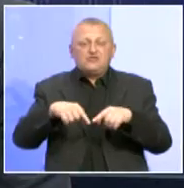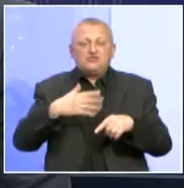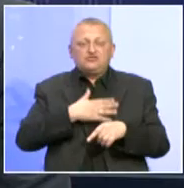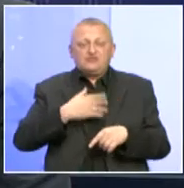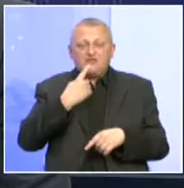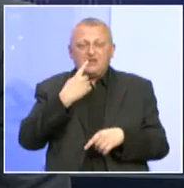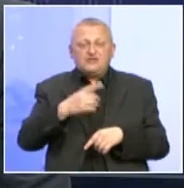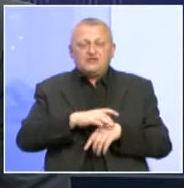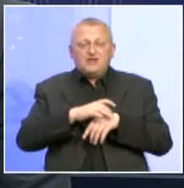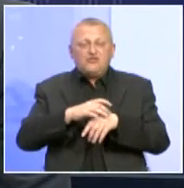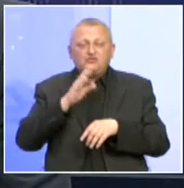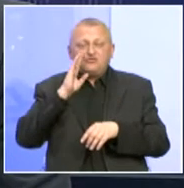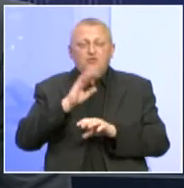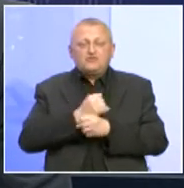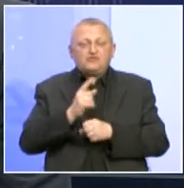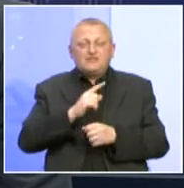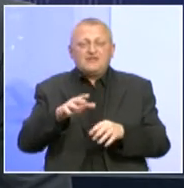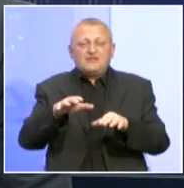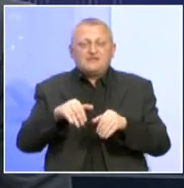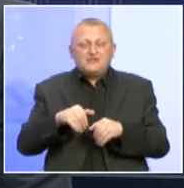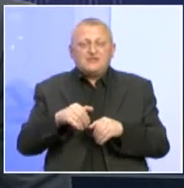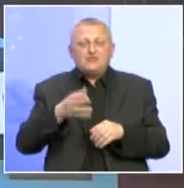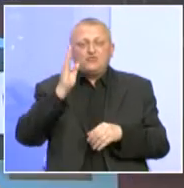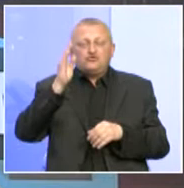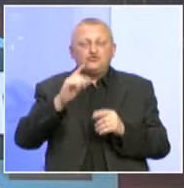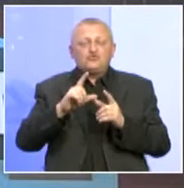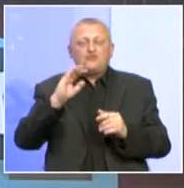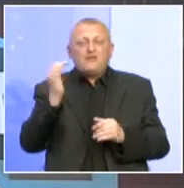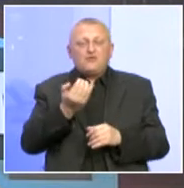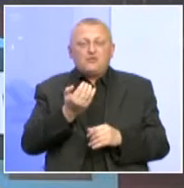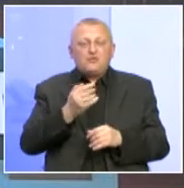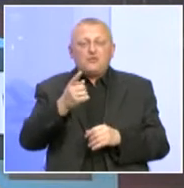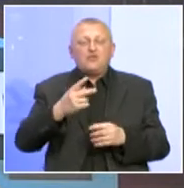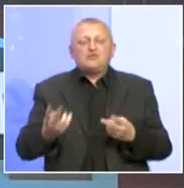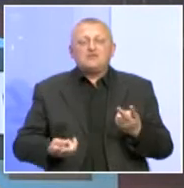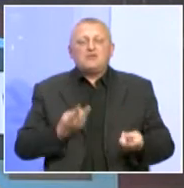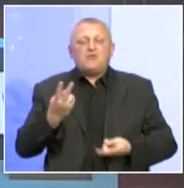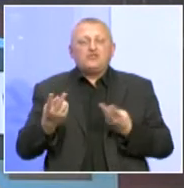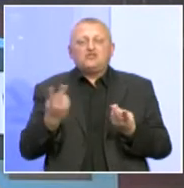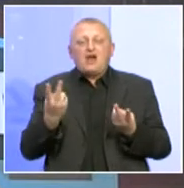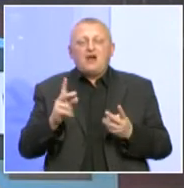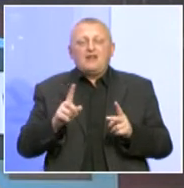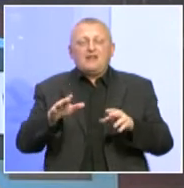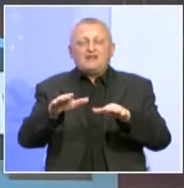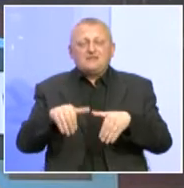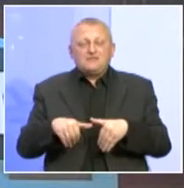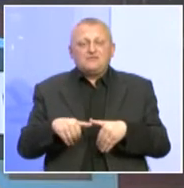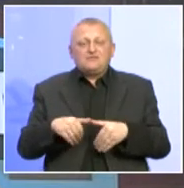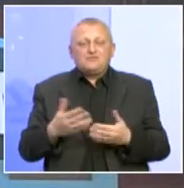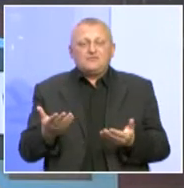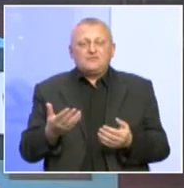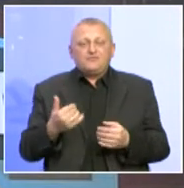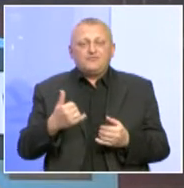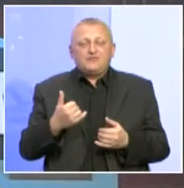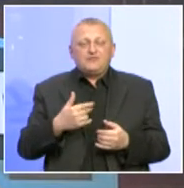da lideri u Bosni i Hercegovini ne shvataju da im je budućnost u Europi? Oni se ponašaju kao da ne shvataju. Ili trguju sa